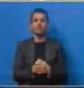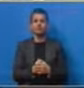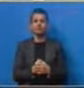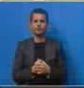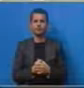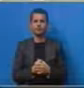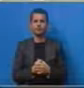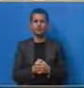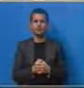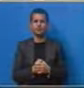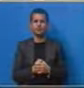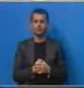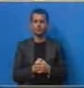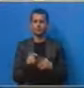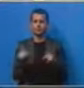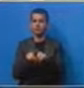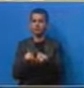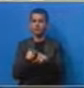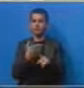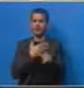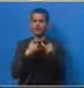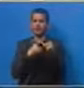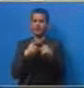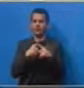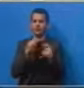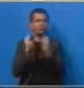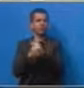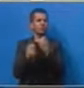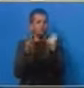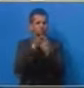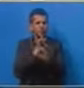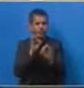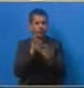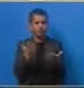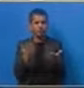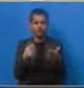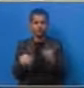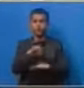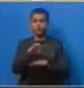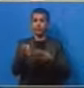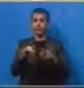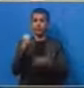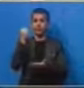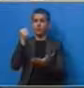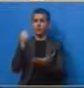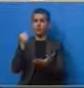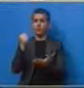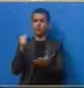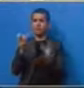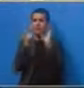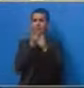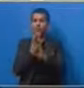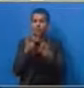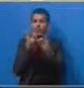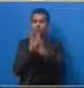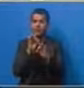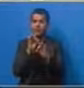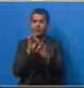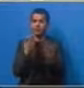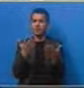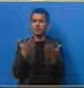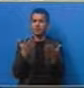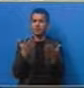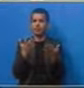Njëkohësisht, edhe për Forcën e Sigurisë Kosovës nuk ka ndryshime. Madje ky projekt buxhet nuk siguron as mirëmbajtjen